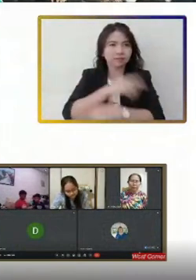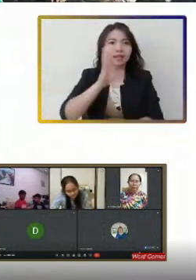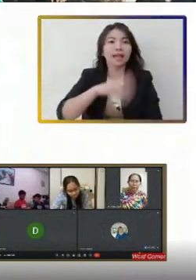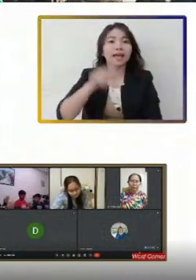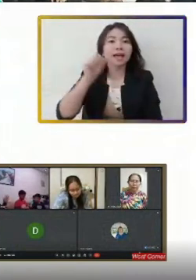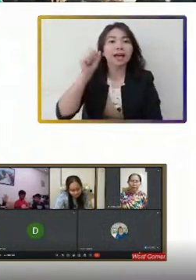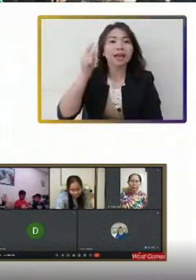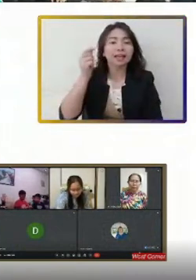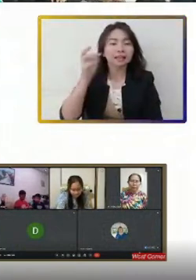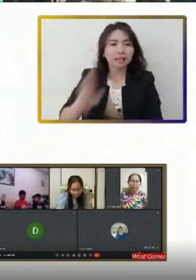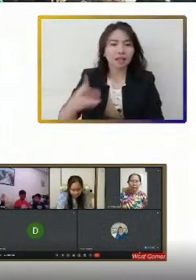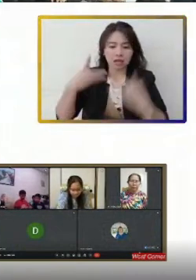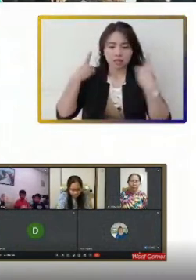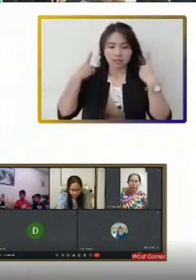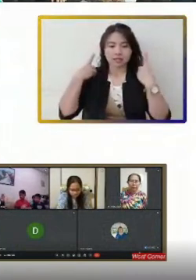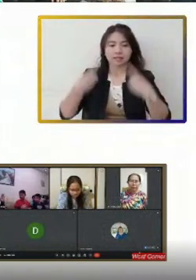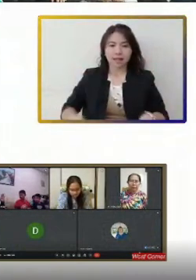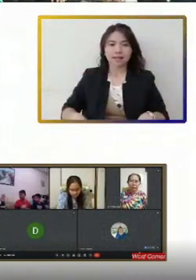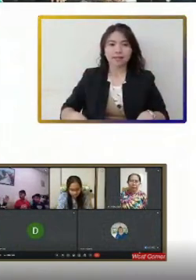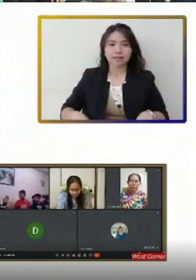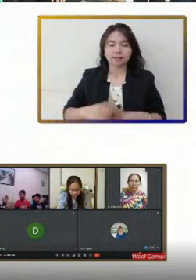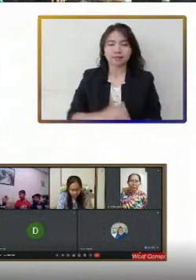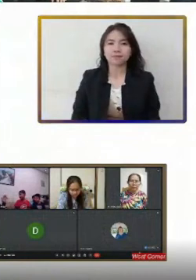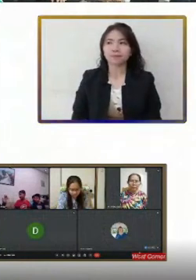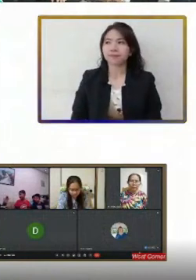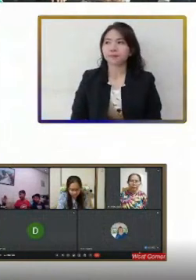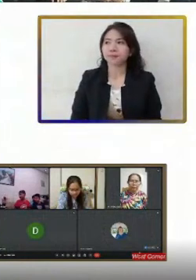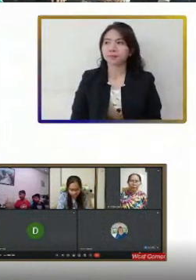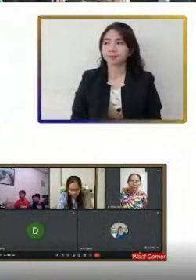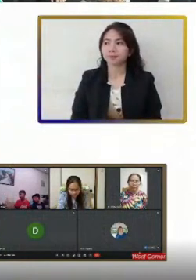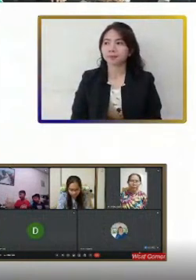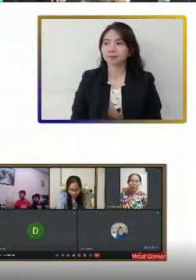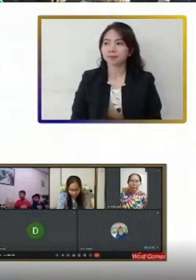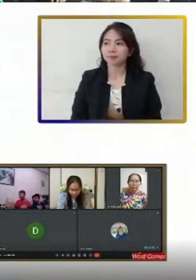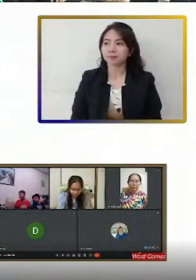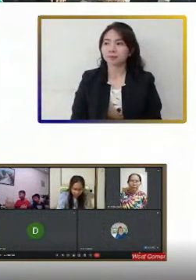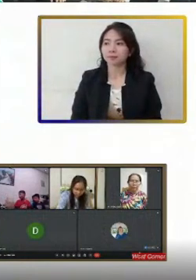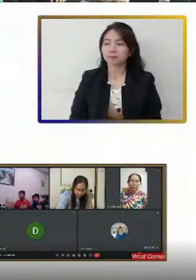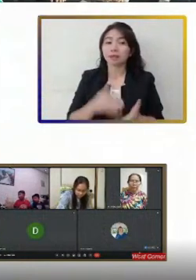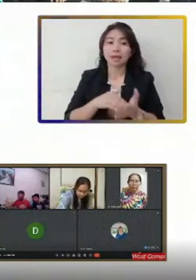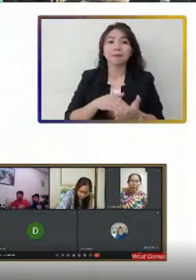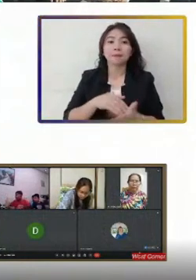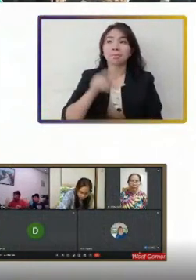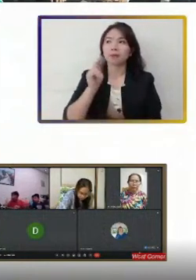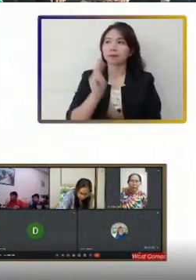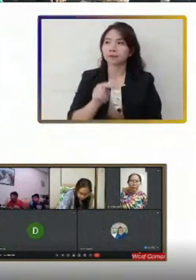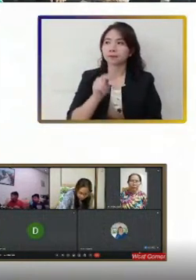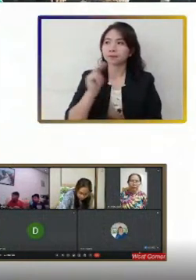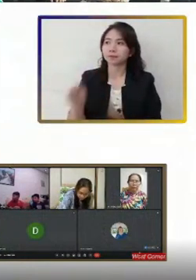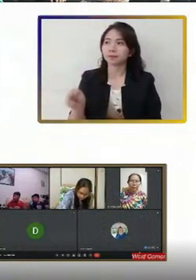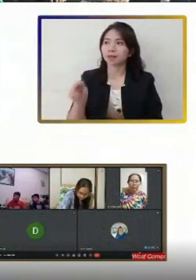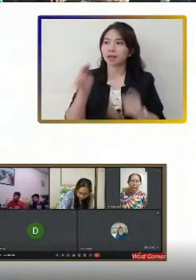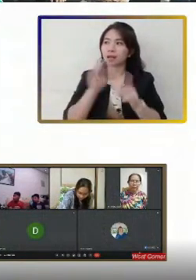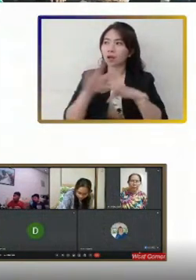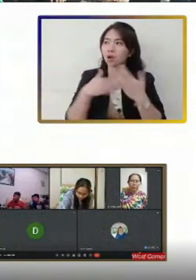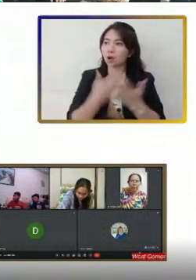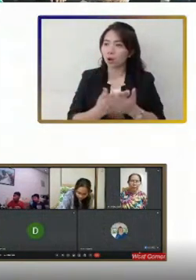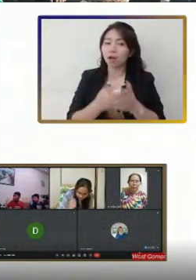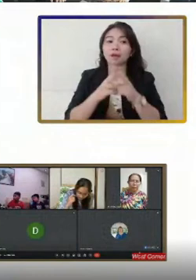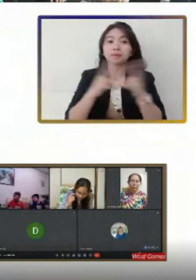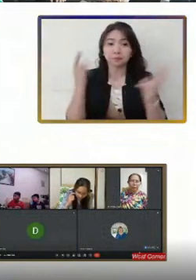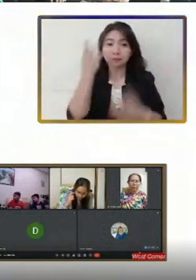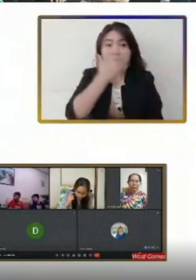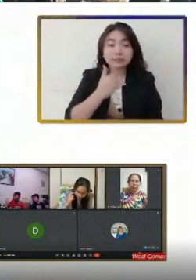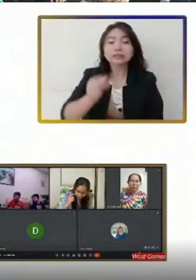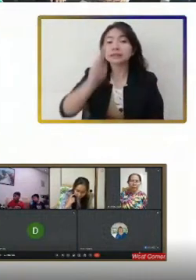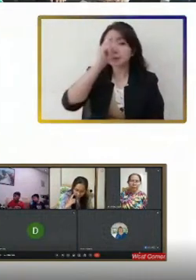bihis. Okay? So, dapat well-groomed po sila pag pumunta sila sa inyo. At may pakita rin nyo